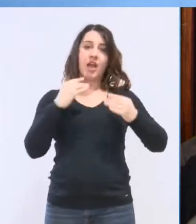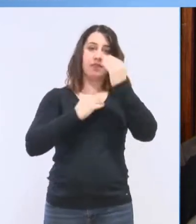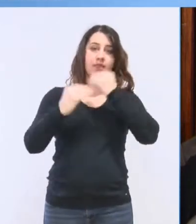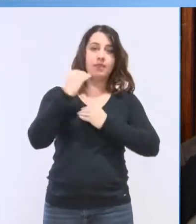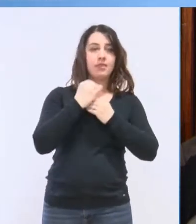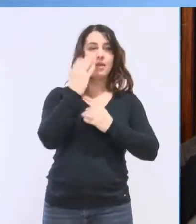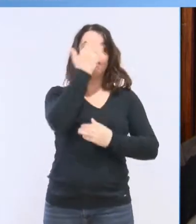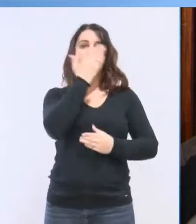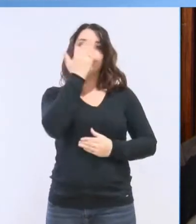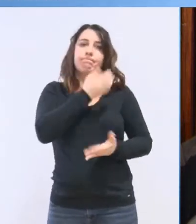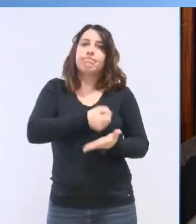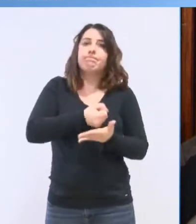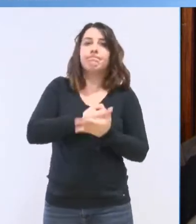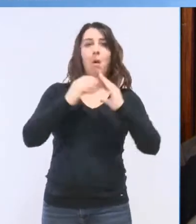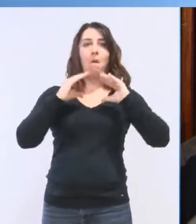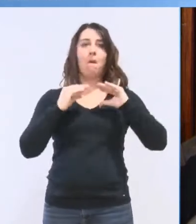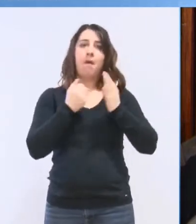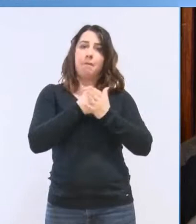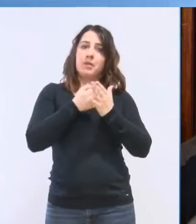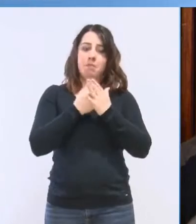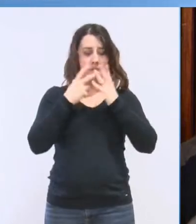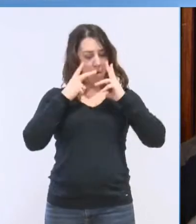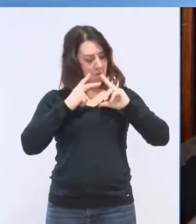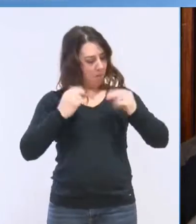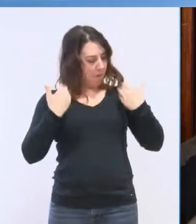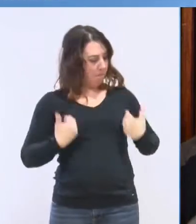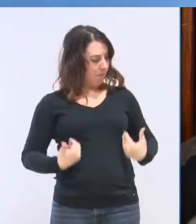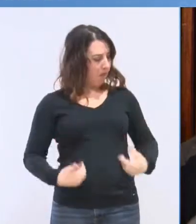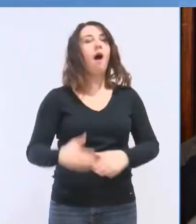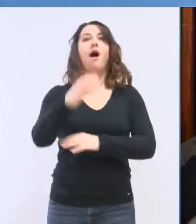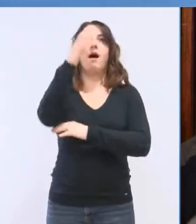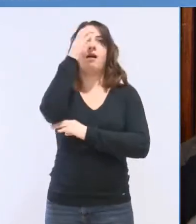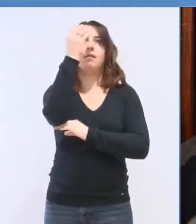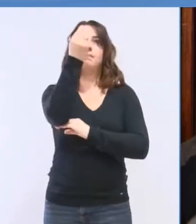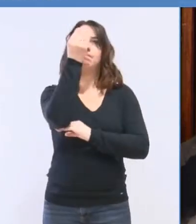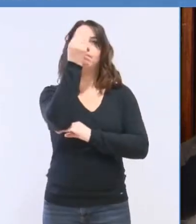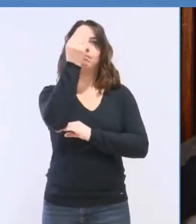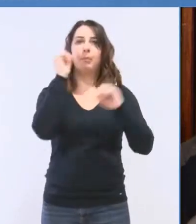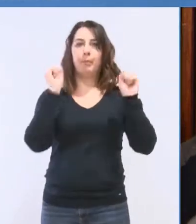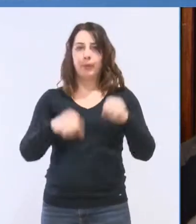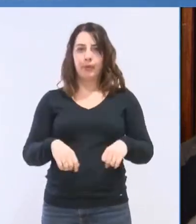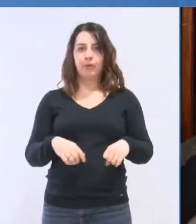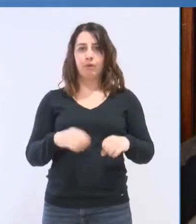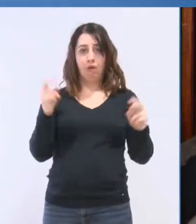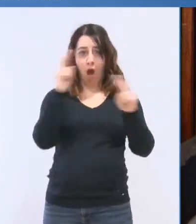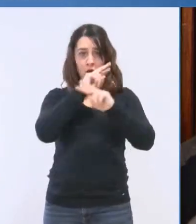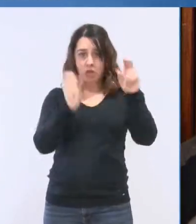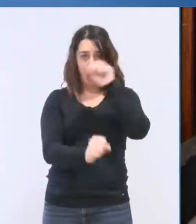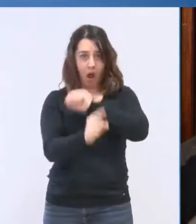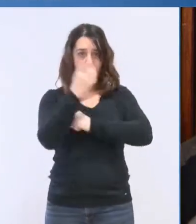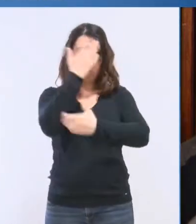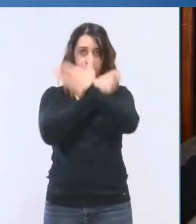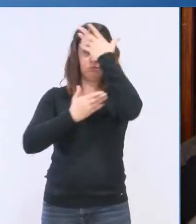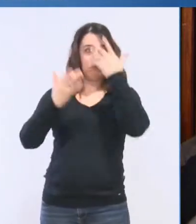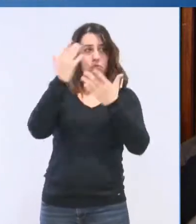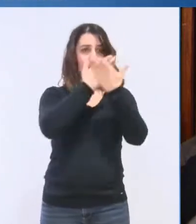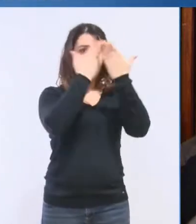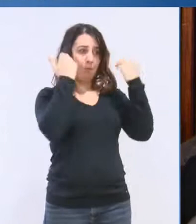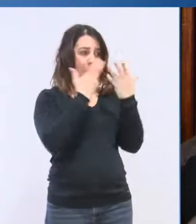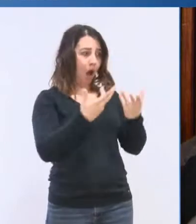confort pour pouvoir apprendre correctement. Elles ne sont souvent pas préparées à ce genre de type d'accueil,